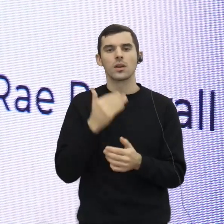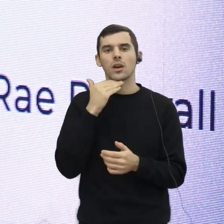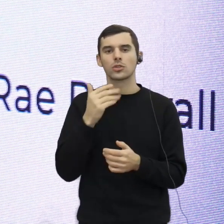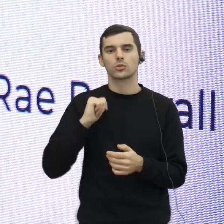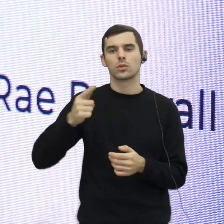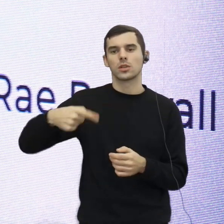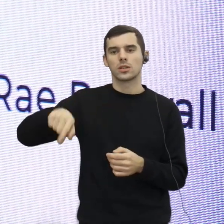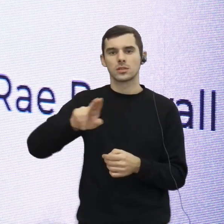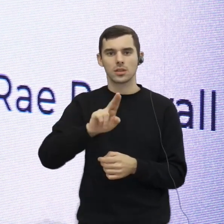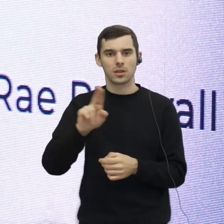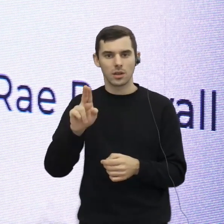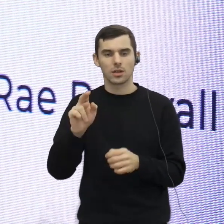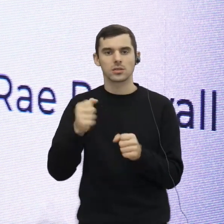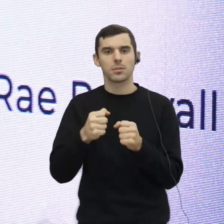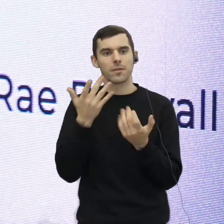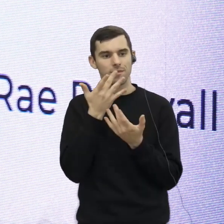turi didesnę atsakomybę, ypač